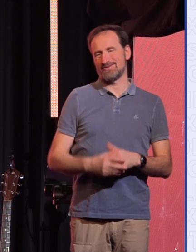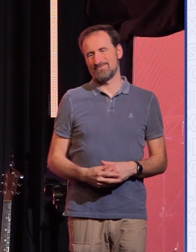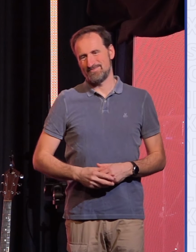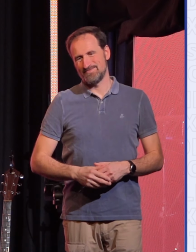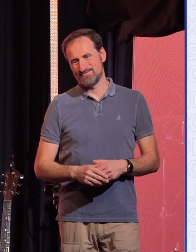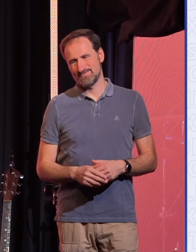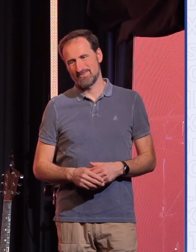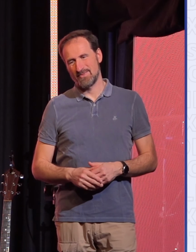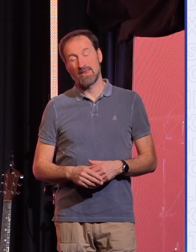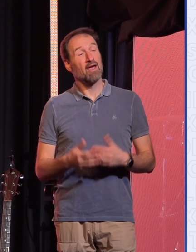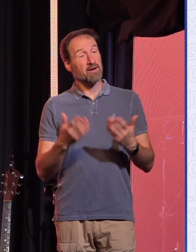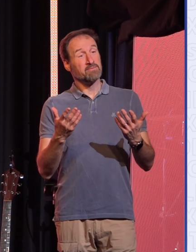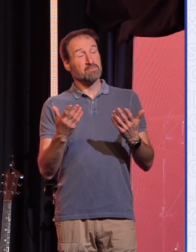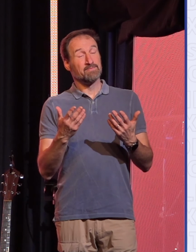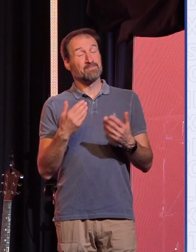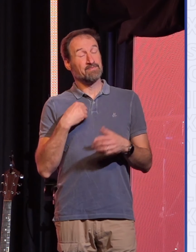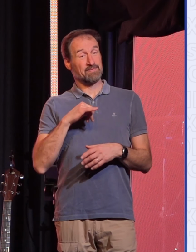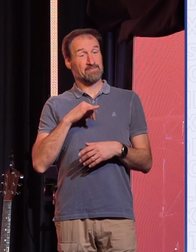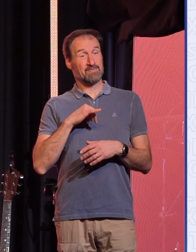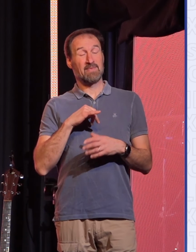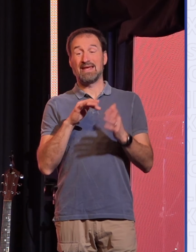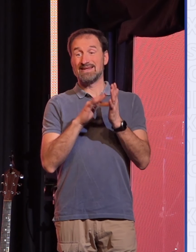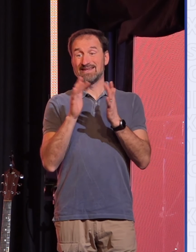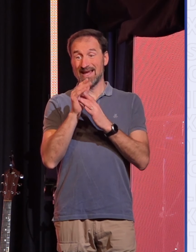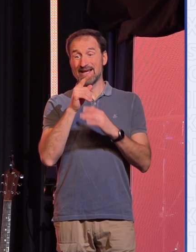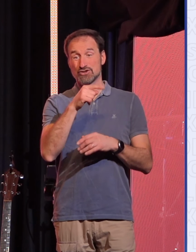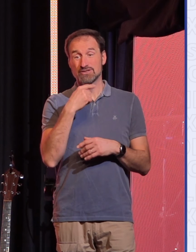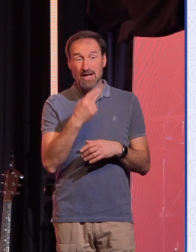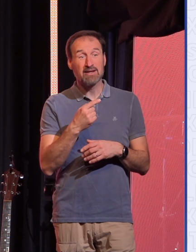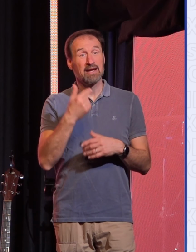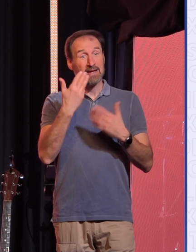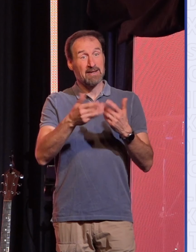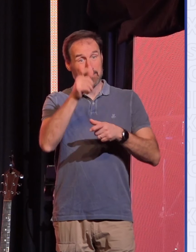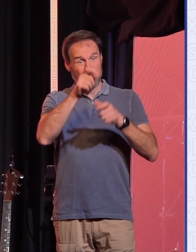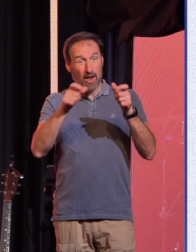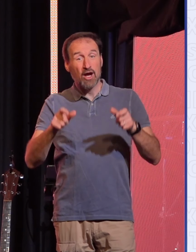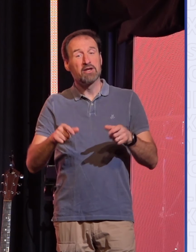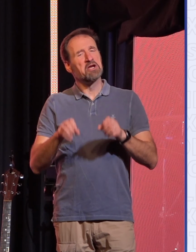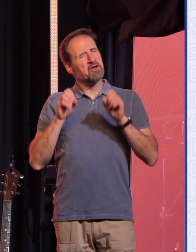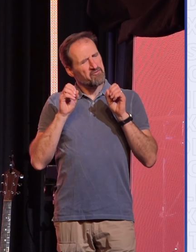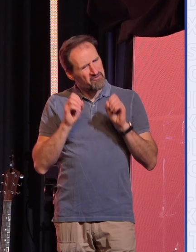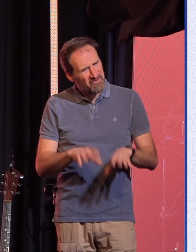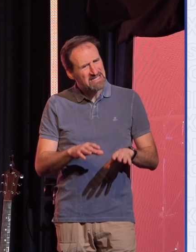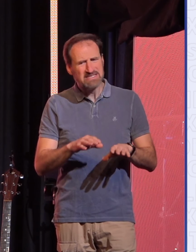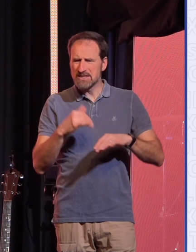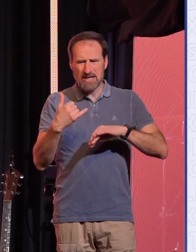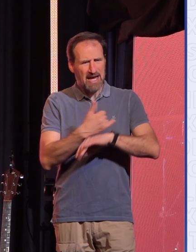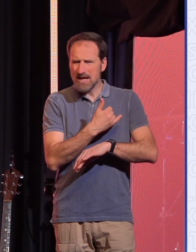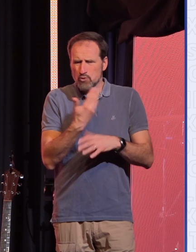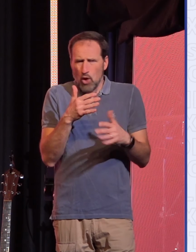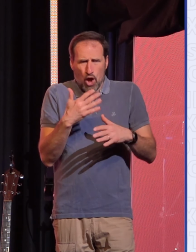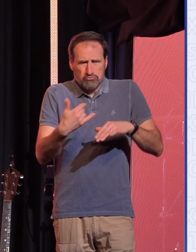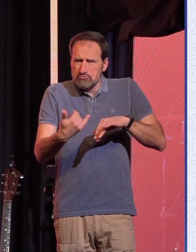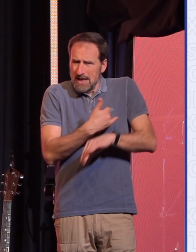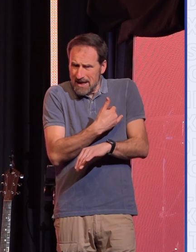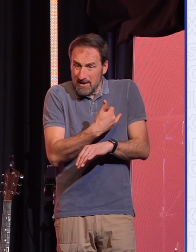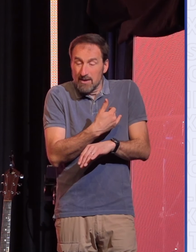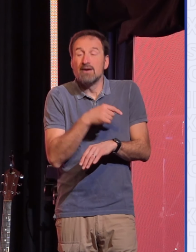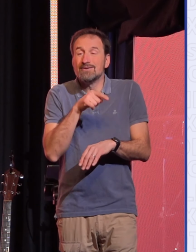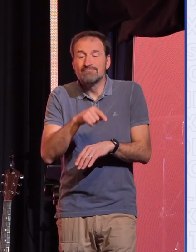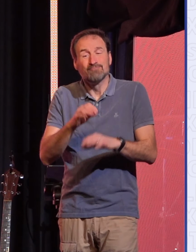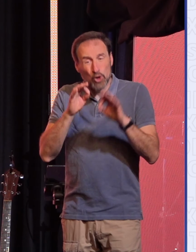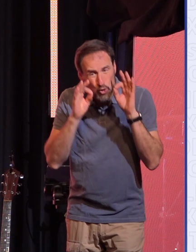hey, die auf die Ehe verzichten, für dieses Gut, sich ins Reich Gottes voll zu investieren, sondern spanne es weiter, hey,